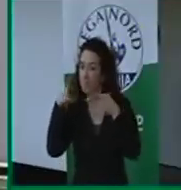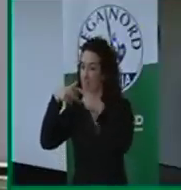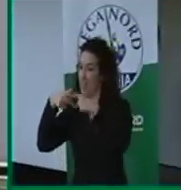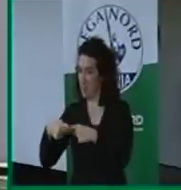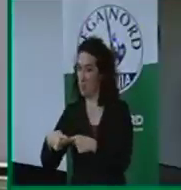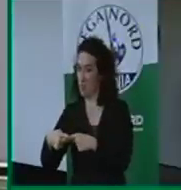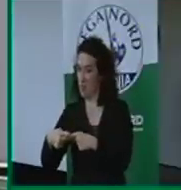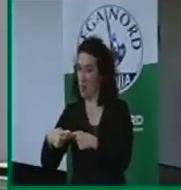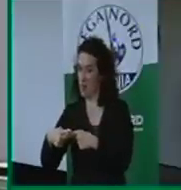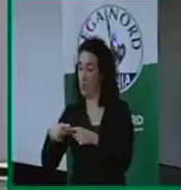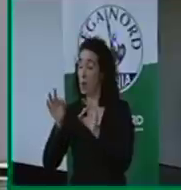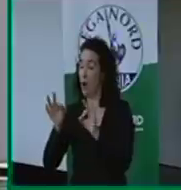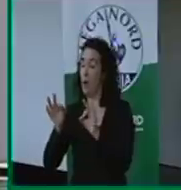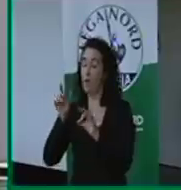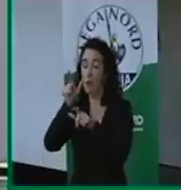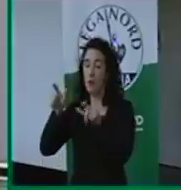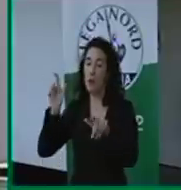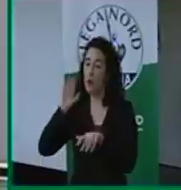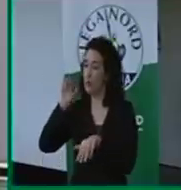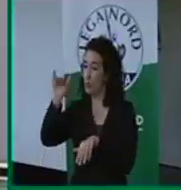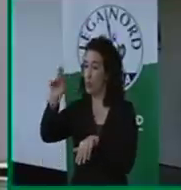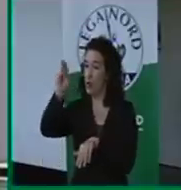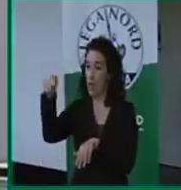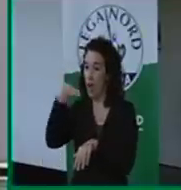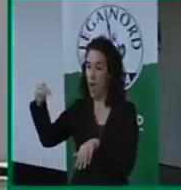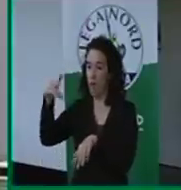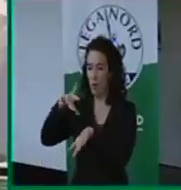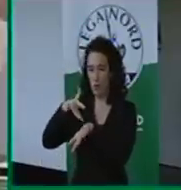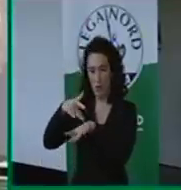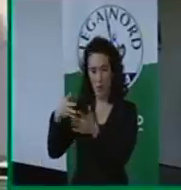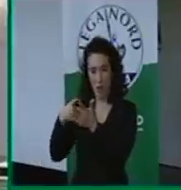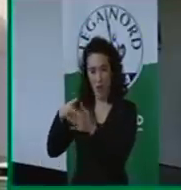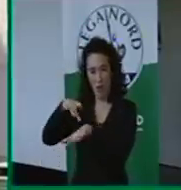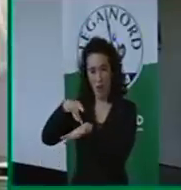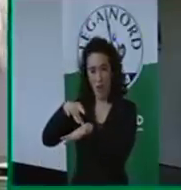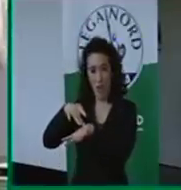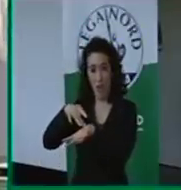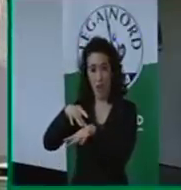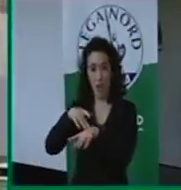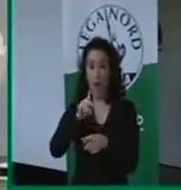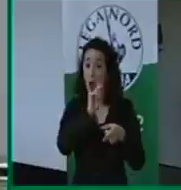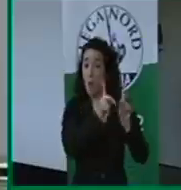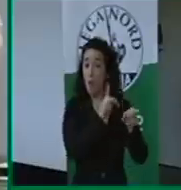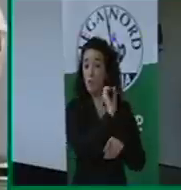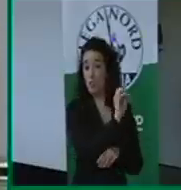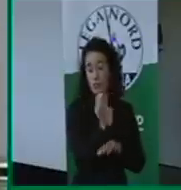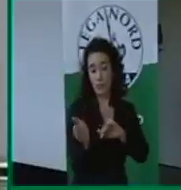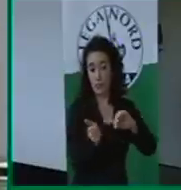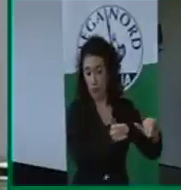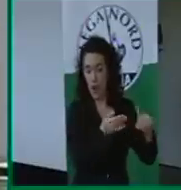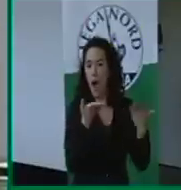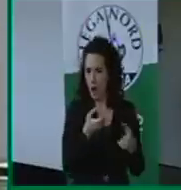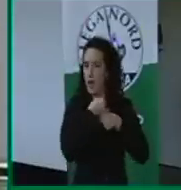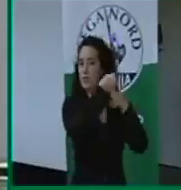testimonianze autentiche di chi si deve confrontare ogni giorno con le al di là dei politici e dei professori Eh che adesso andremo a